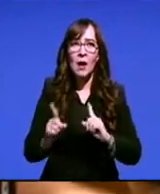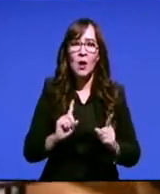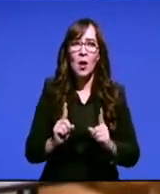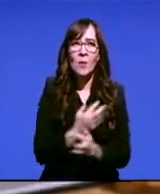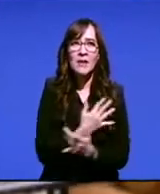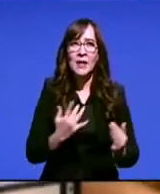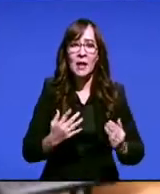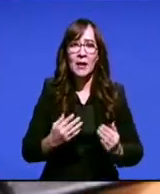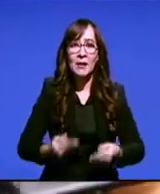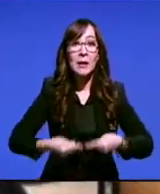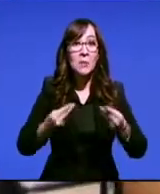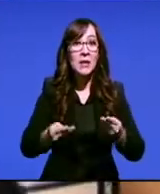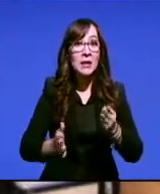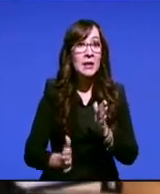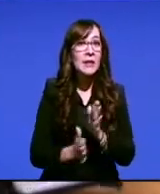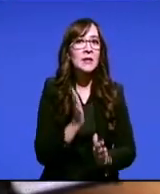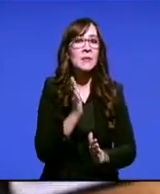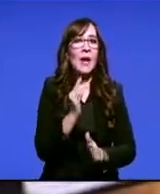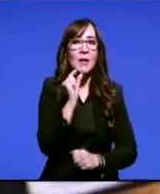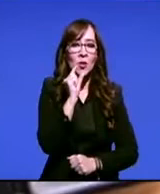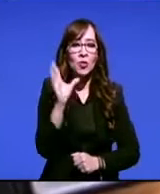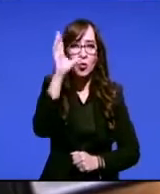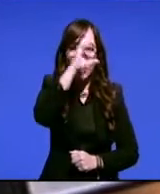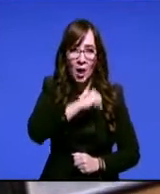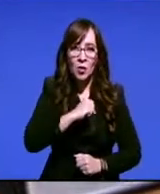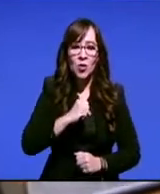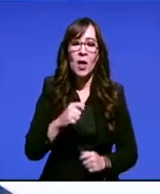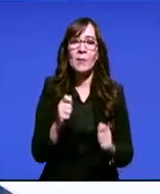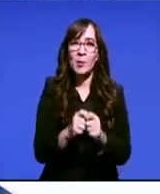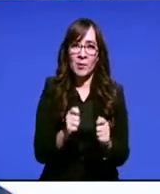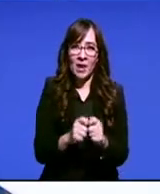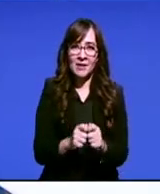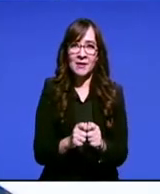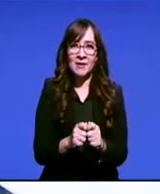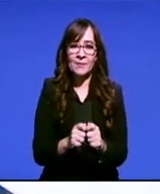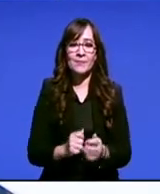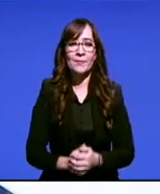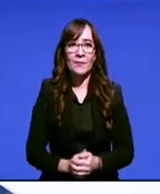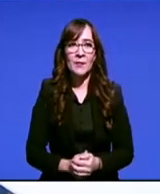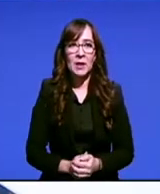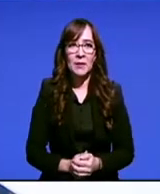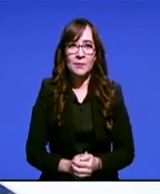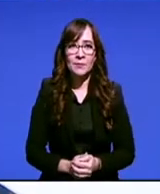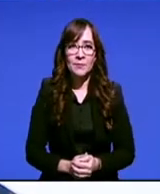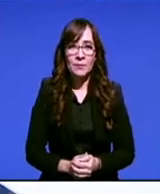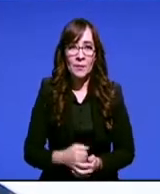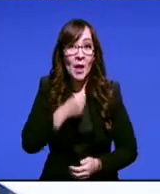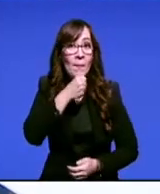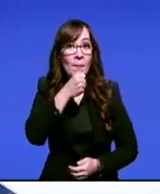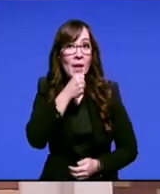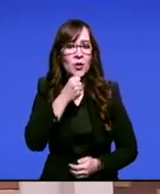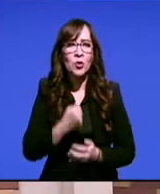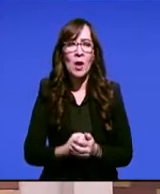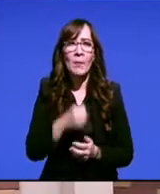seperti Anda tahu karena diberi kesempatan untuk tahu dan memperbaiki, kan gitu. Selain itu, kalangan pers juga menyoroti draft